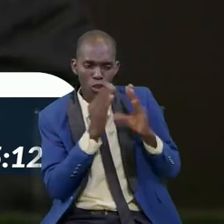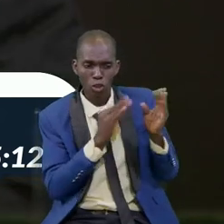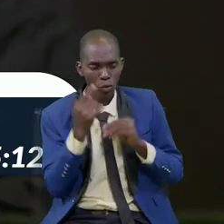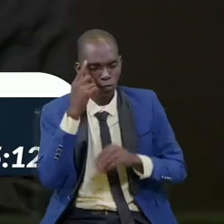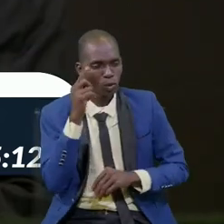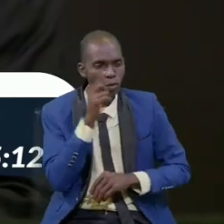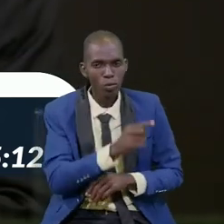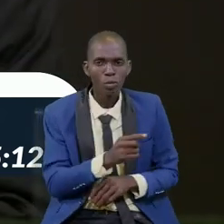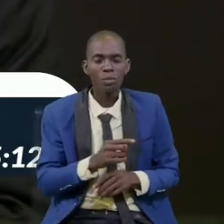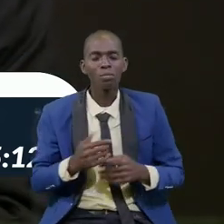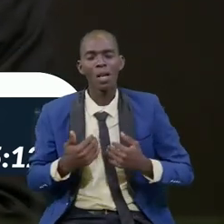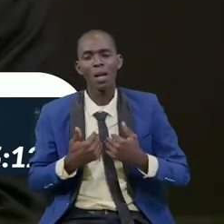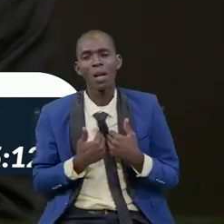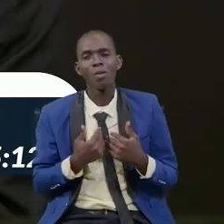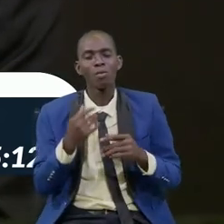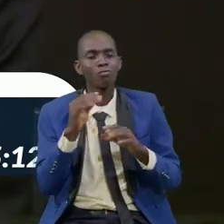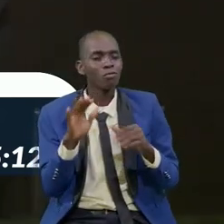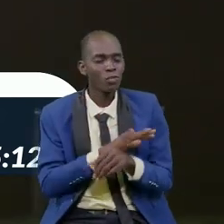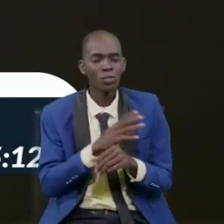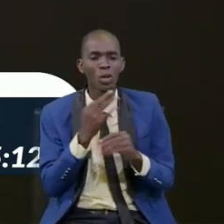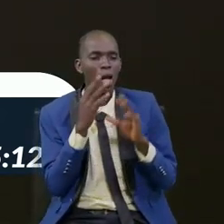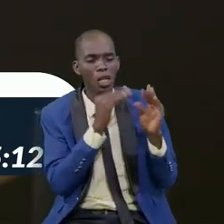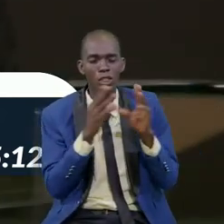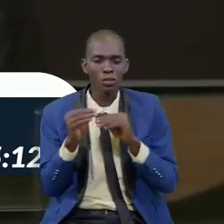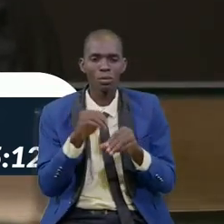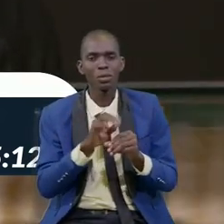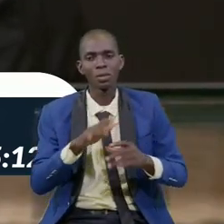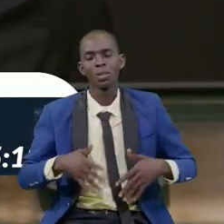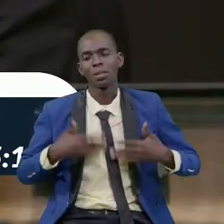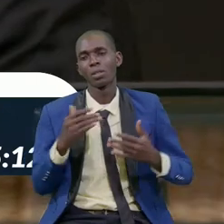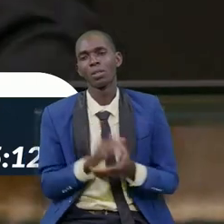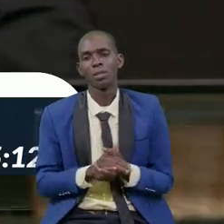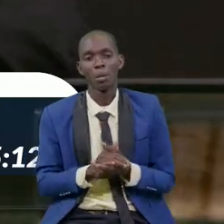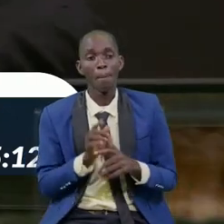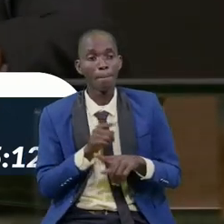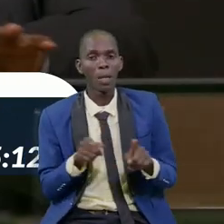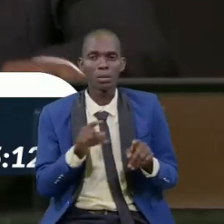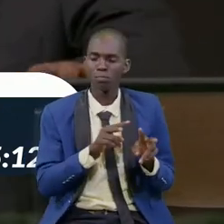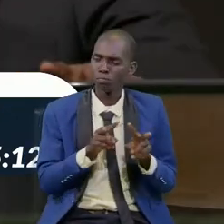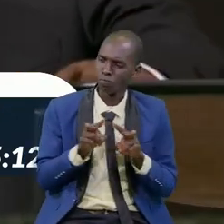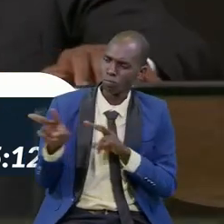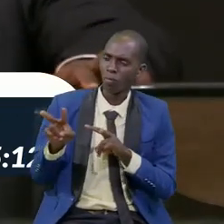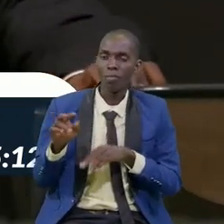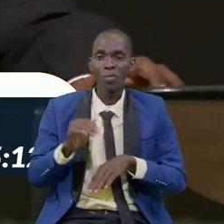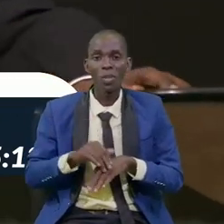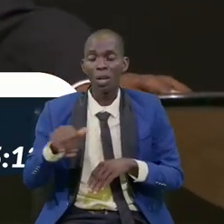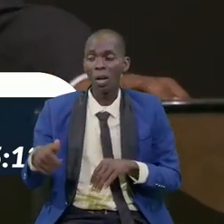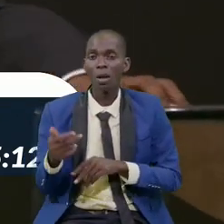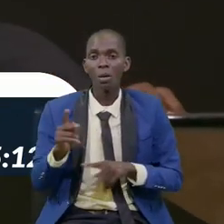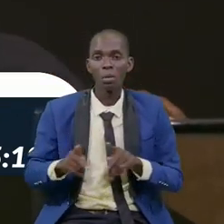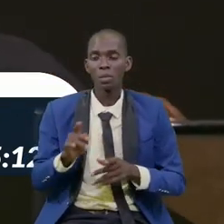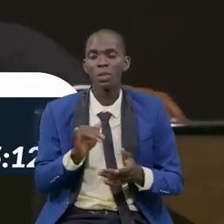qui sont des conteurs, ils ont des histoires à raconter alors qu'ils ont de mauvaises histoires dans leur vie. Ils regardent les autres